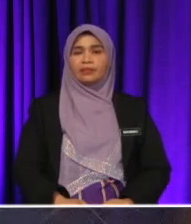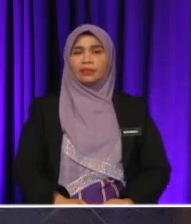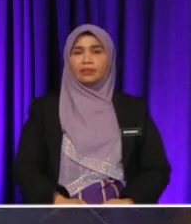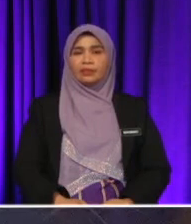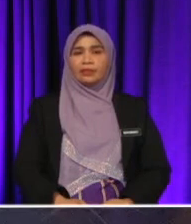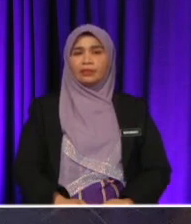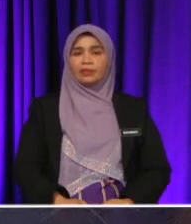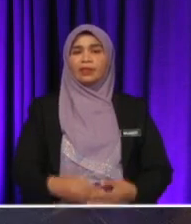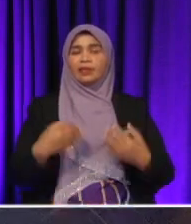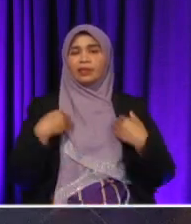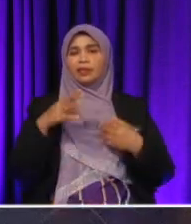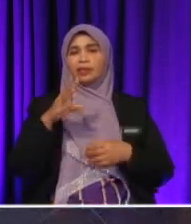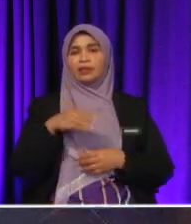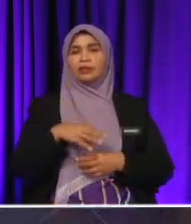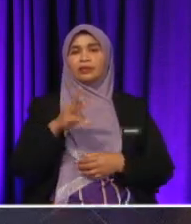tapi